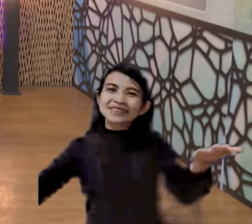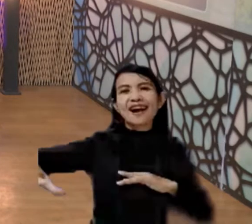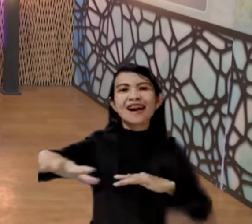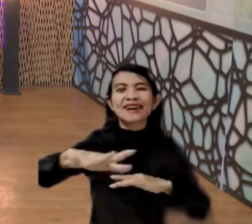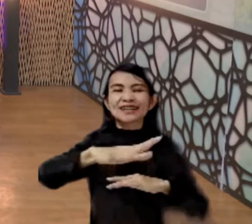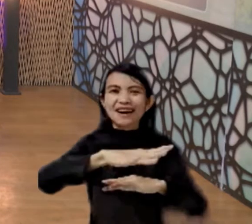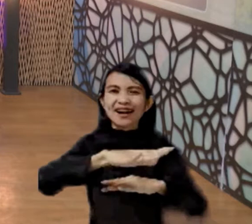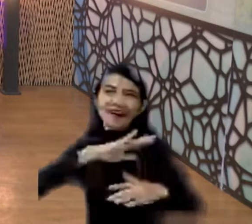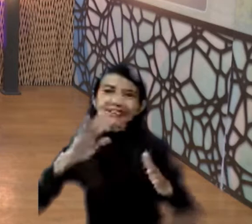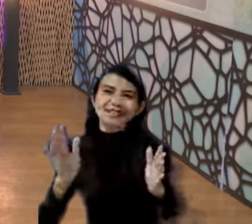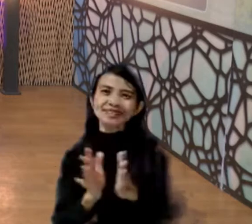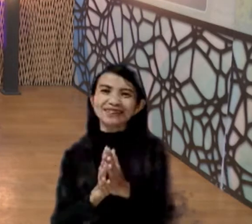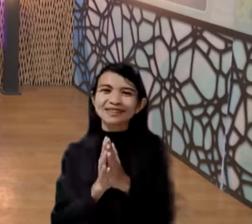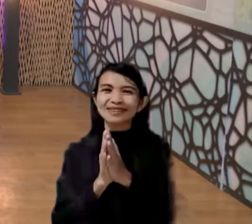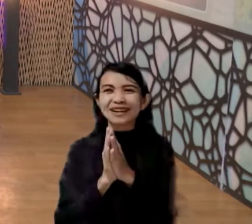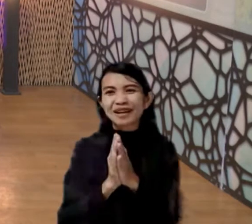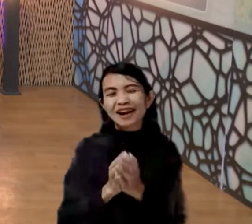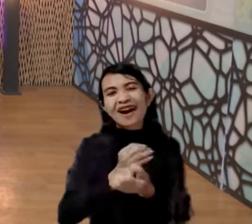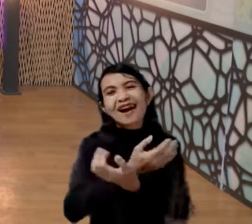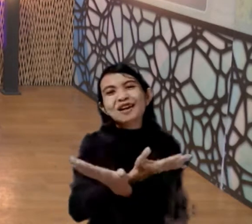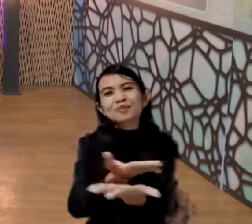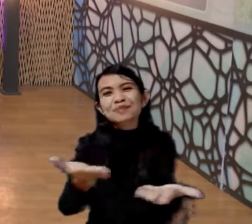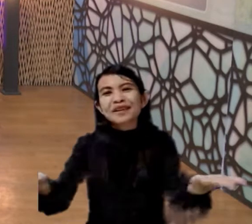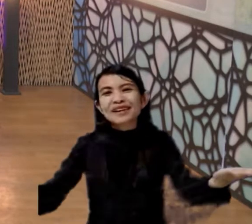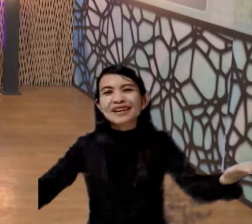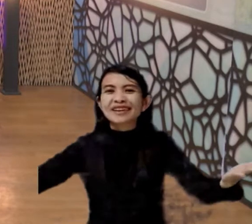bentangkan mega.